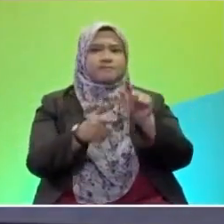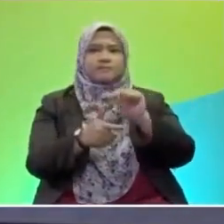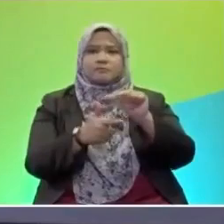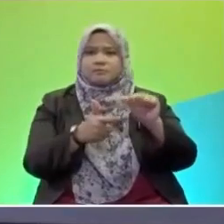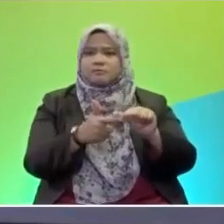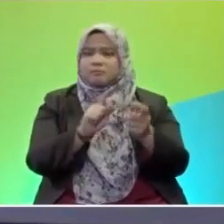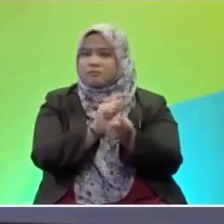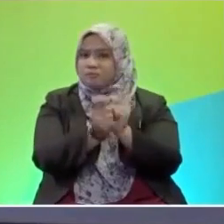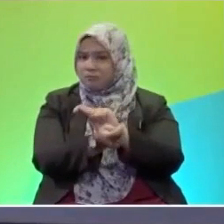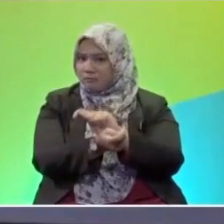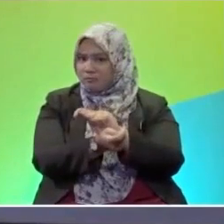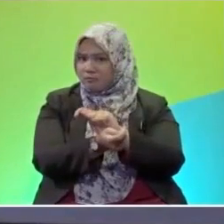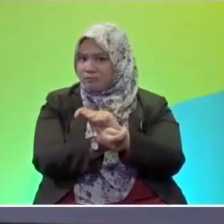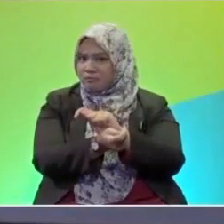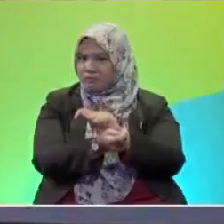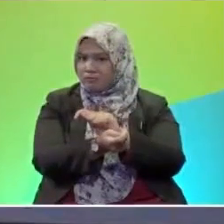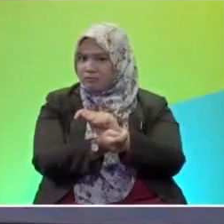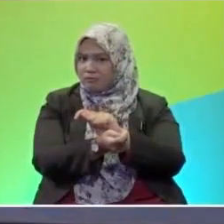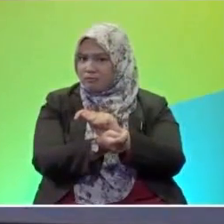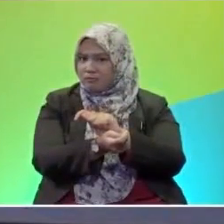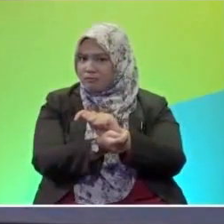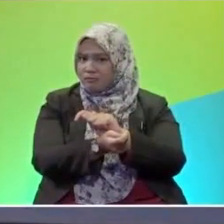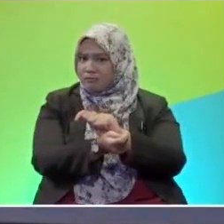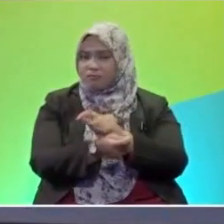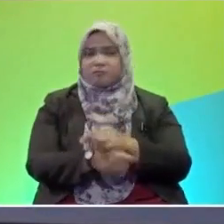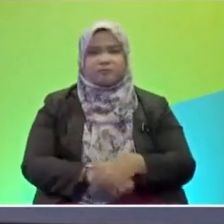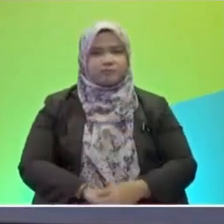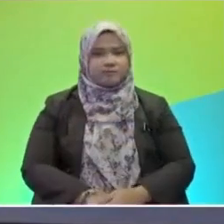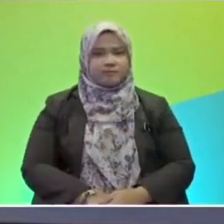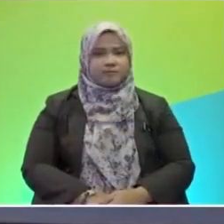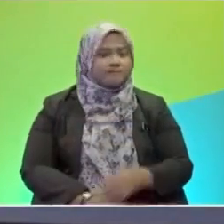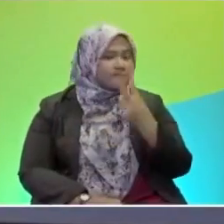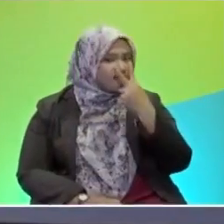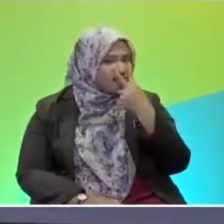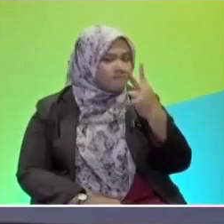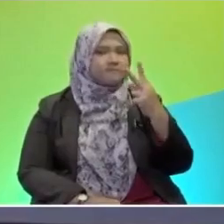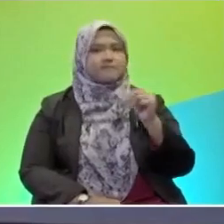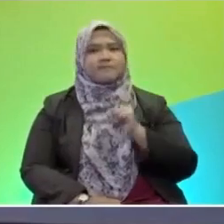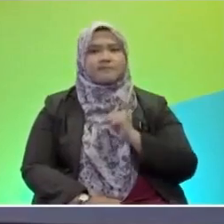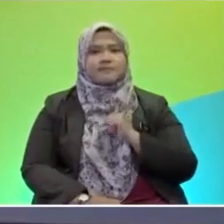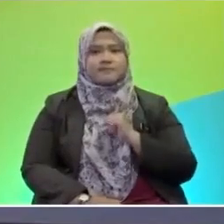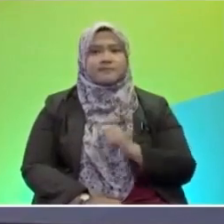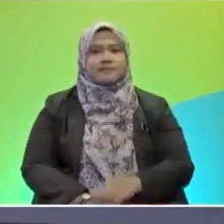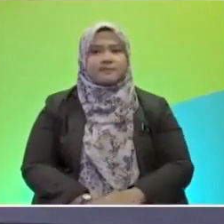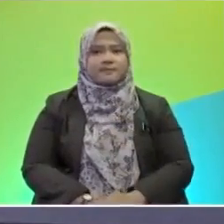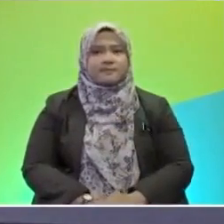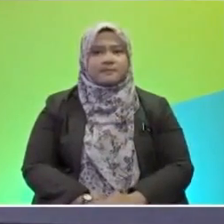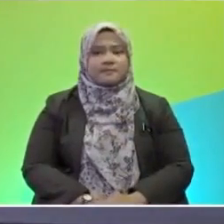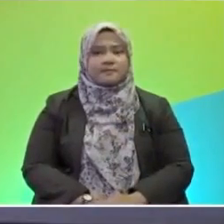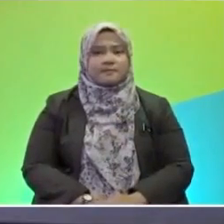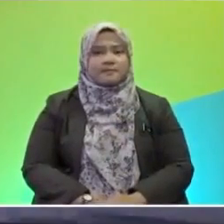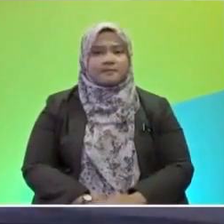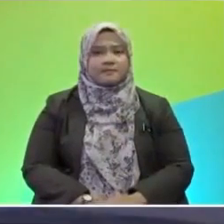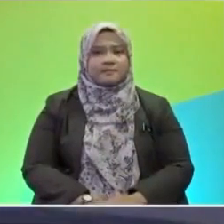bagaimana bentuknya walaupun kita menggunakan objek yang sama tetapi apabila kita